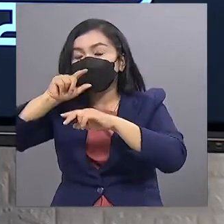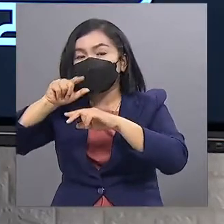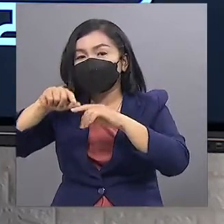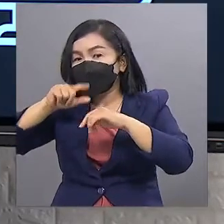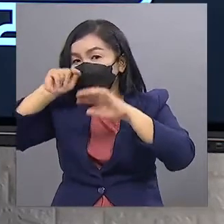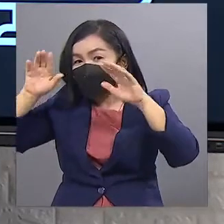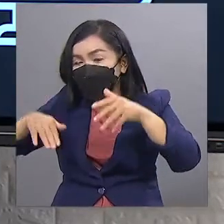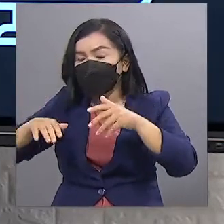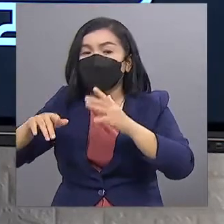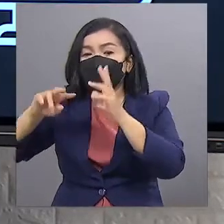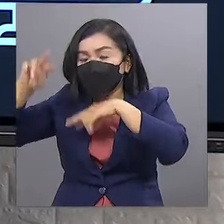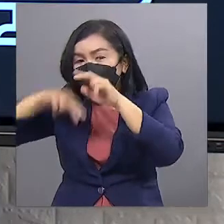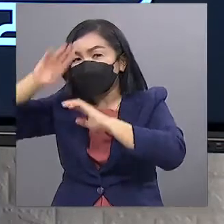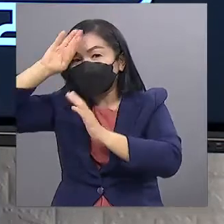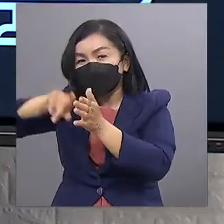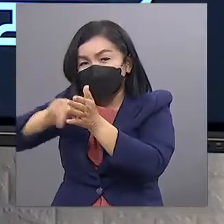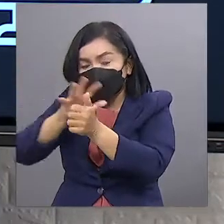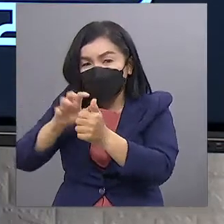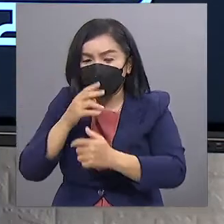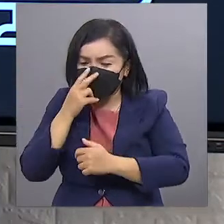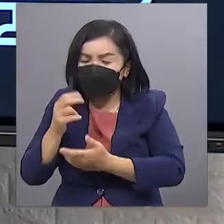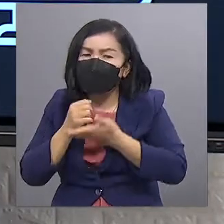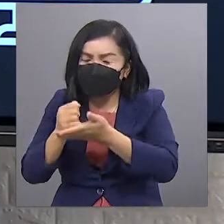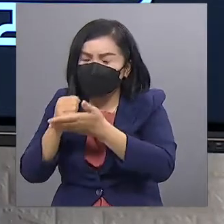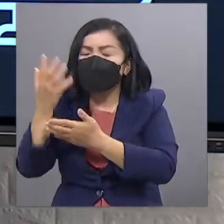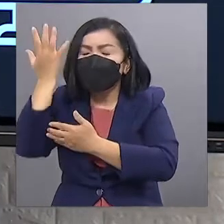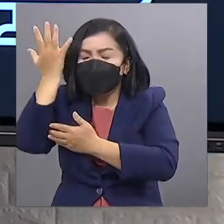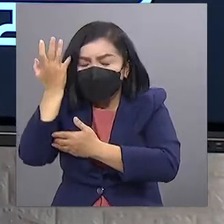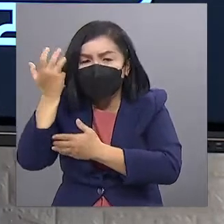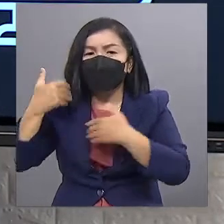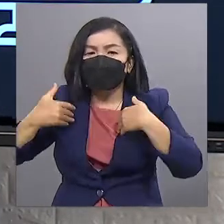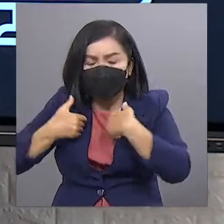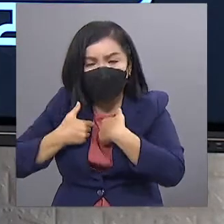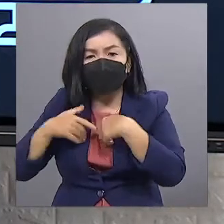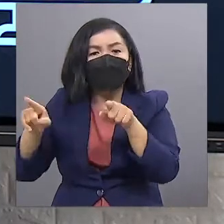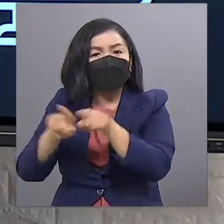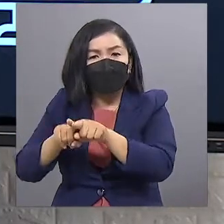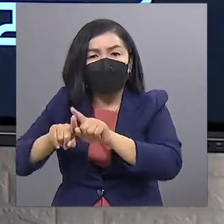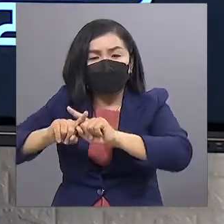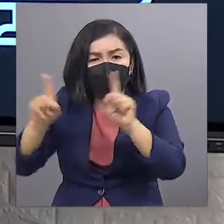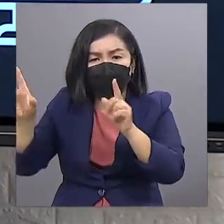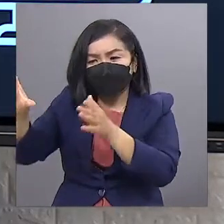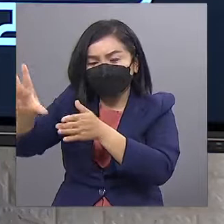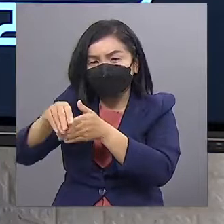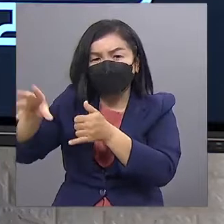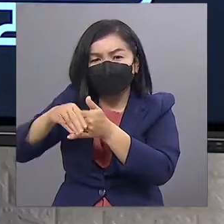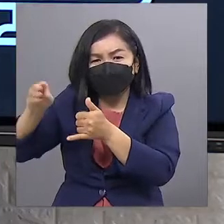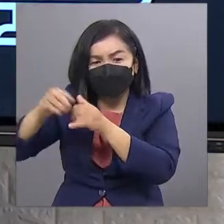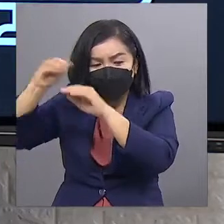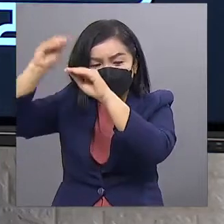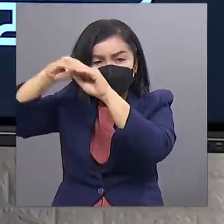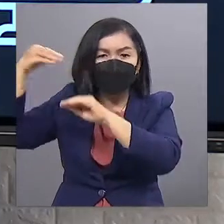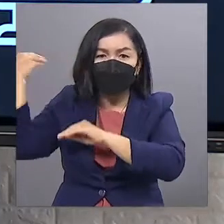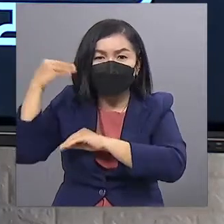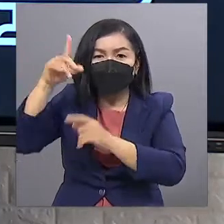คนเสียชีวิตรไวร์แต่เมอตัวเลขมัยังสูงมีทั้งผู้ตดเชื้อรายวันก็มาว